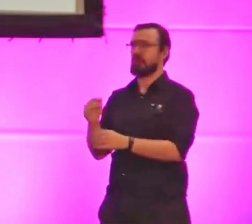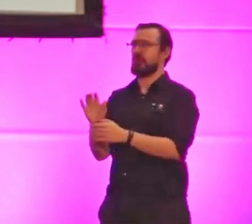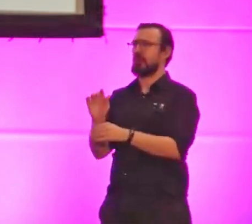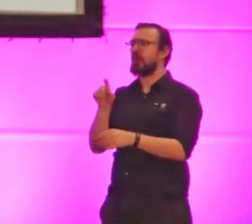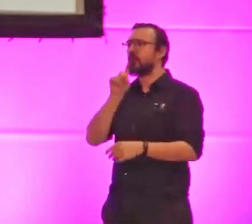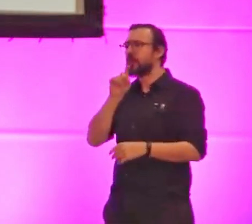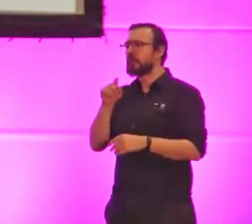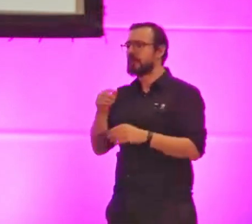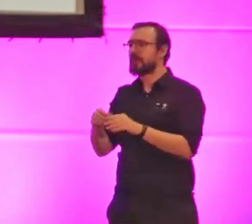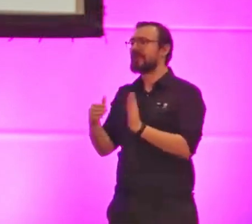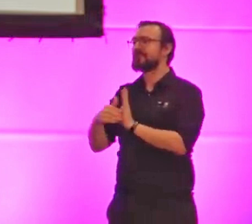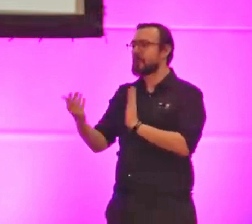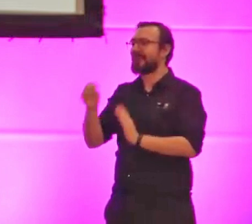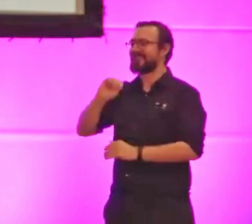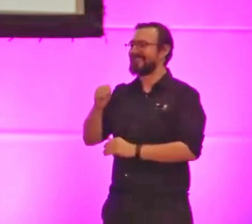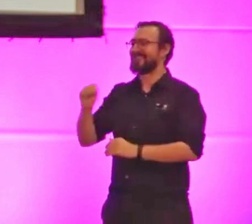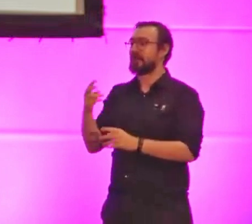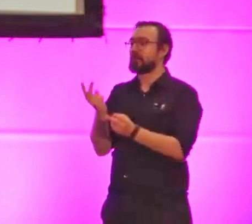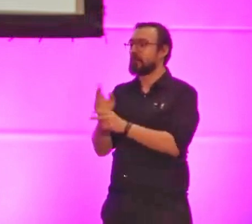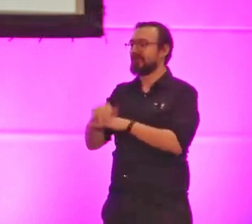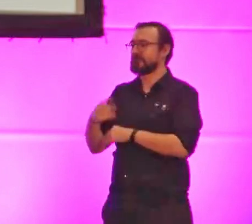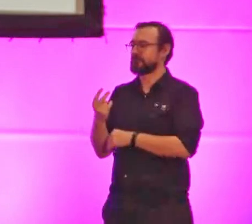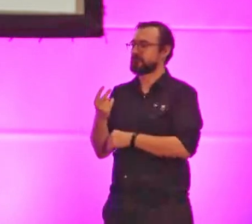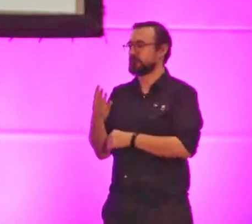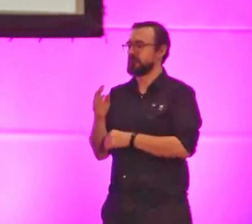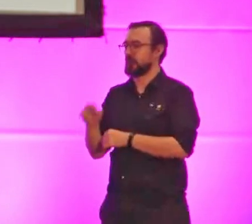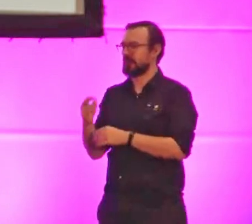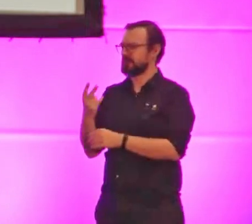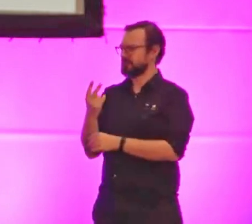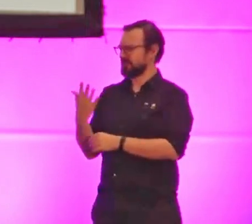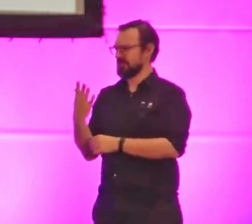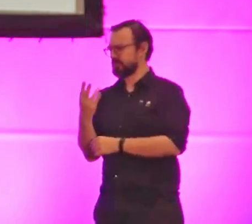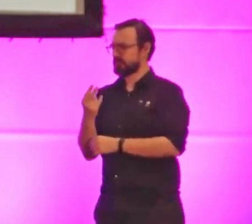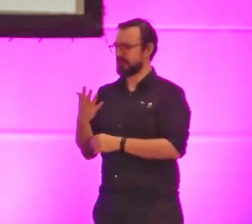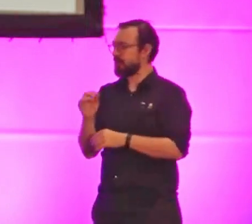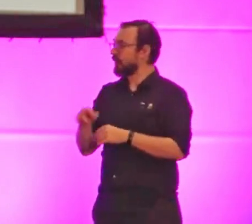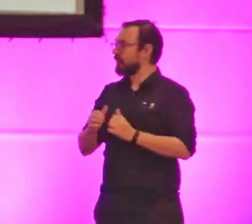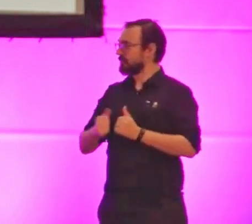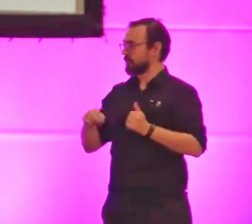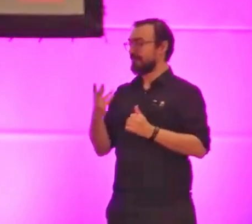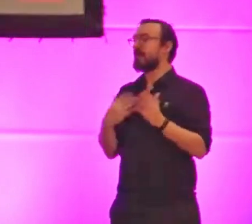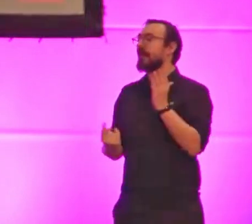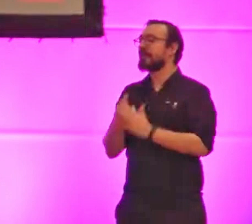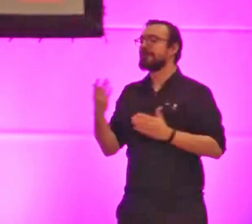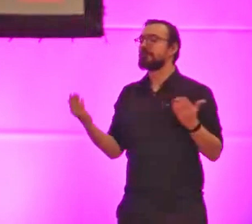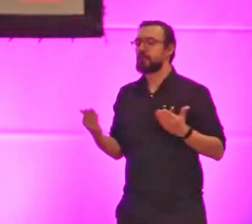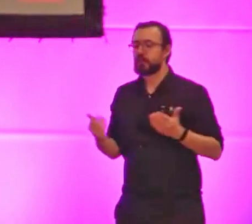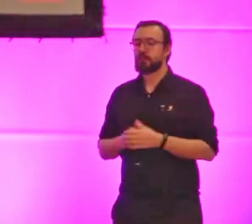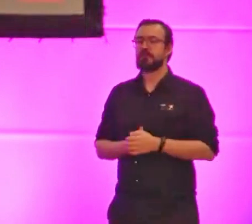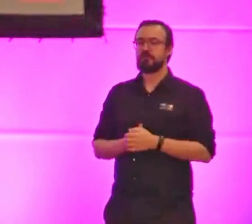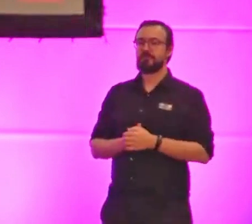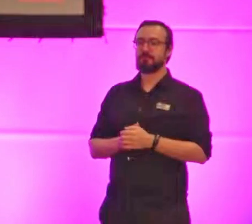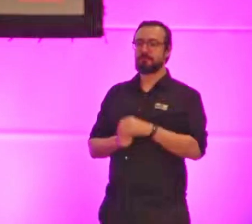20. Åtalet sträcker sig från 99, så det är 24 år. 25 blir det. Men vad som hände var att